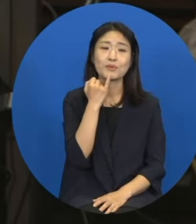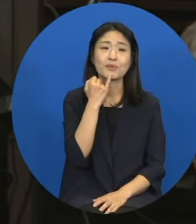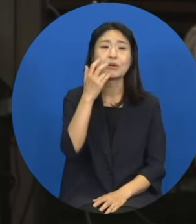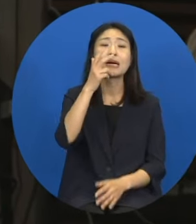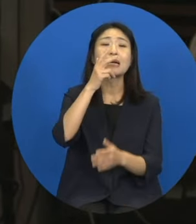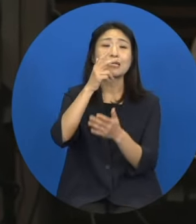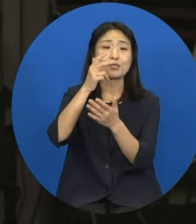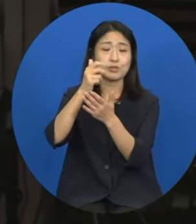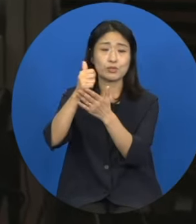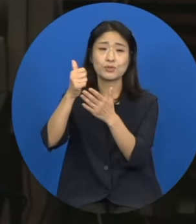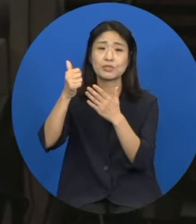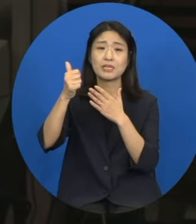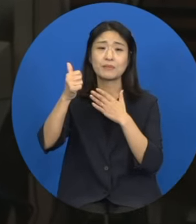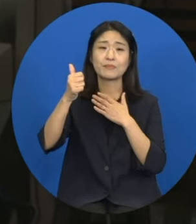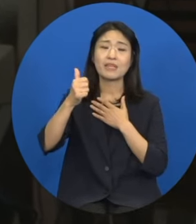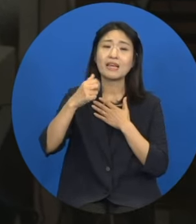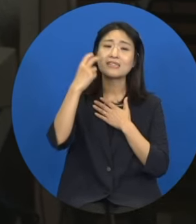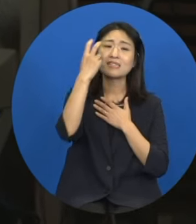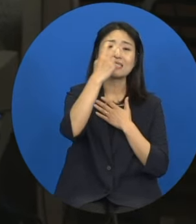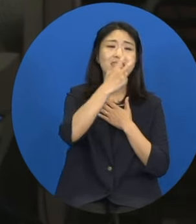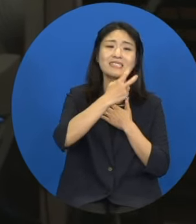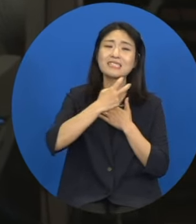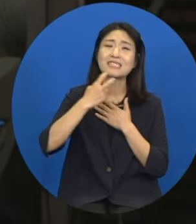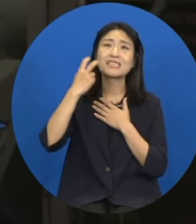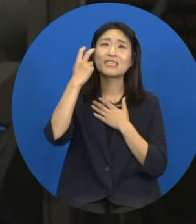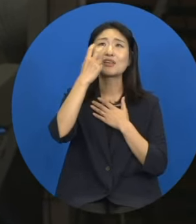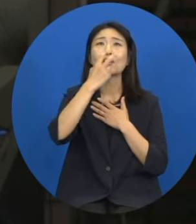지켜주시네 주님 나를